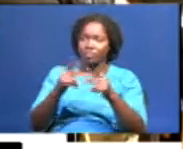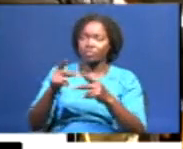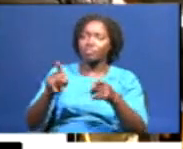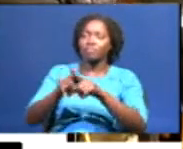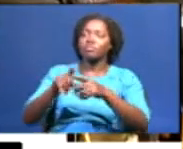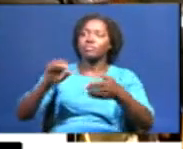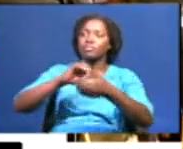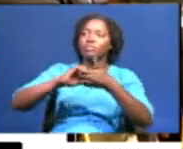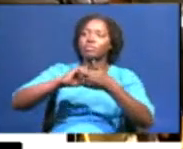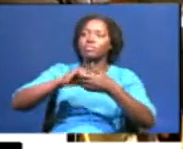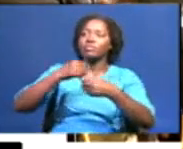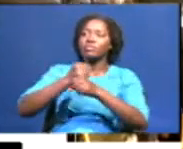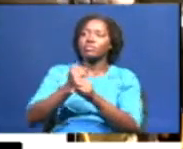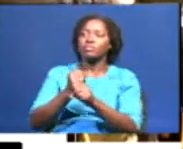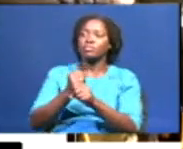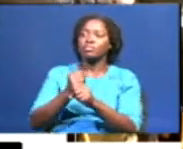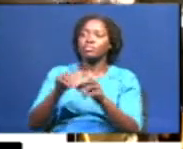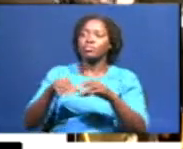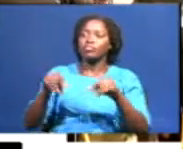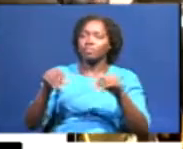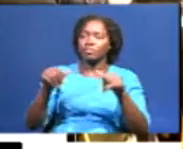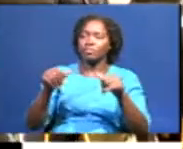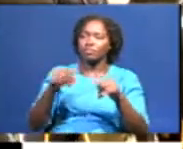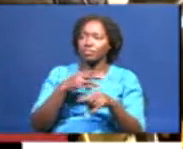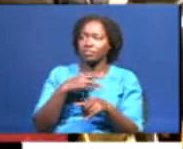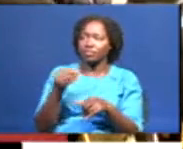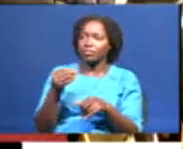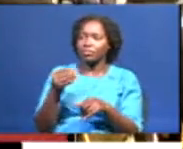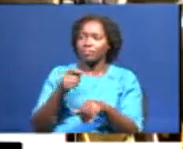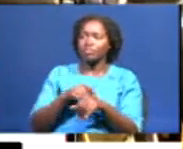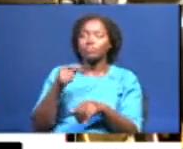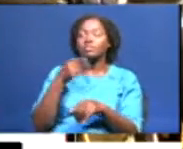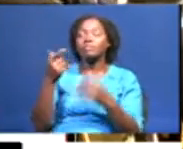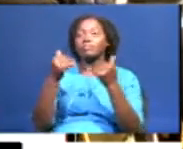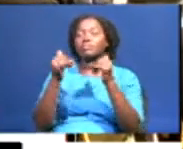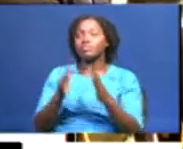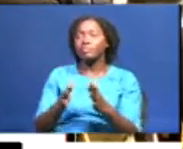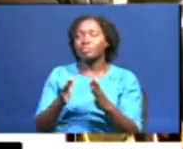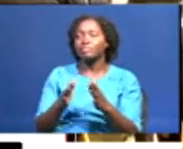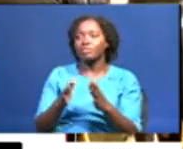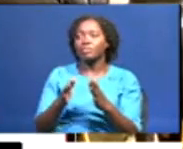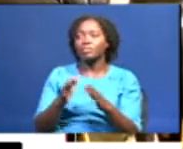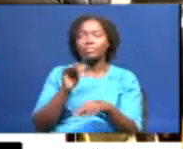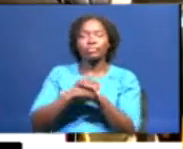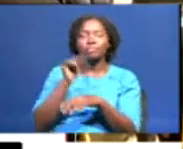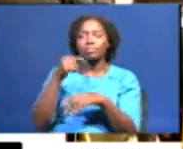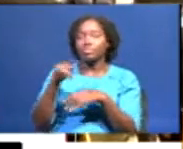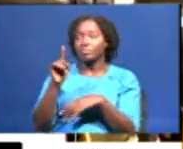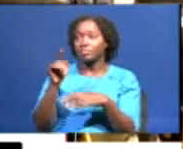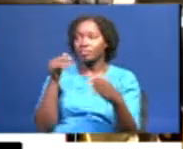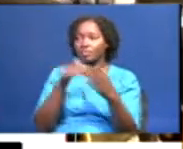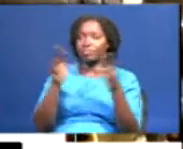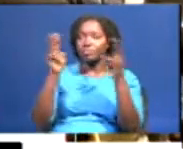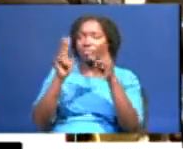We have met in terms of quality, and when I see players getting very good scores against